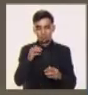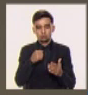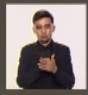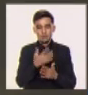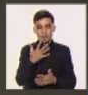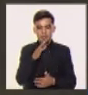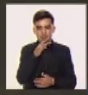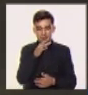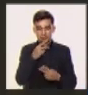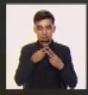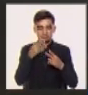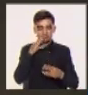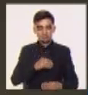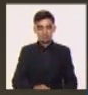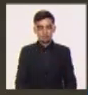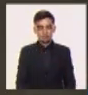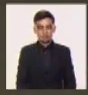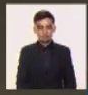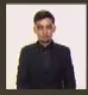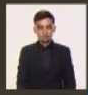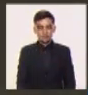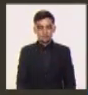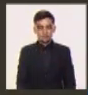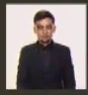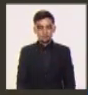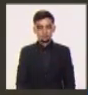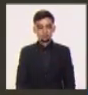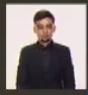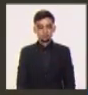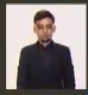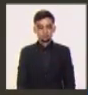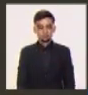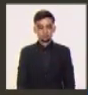лет лишения свободы. Ардак Камал, Влад Шишко, Информбюро, Алматы.